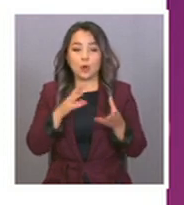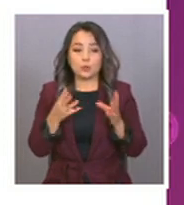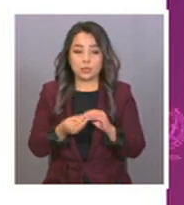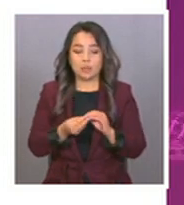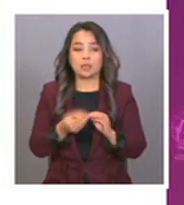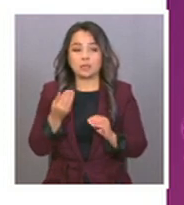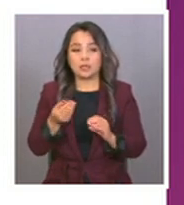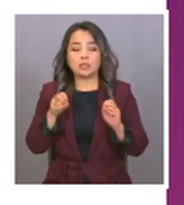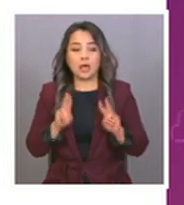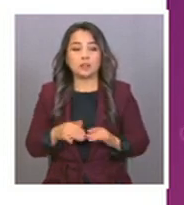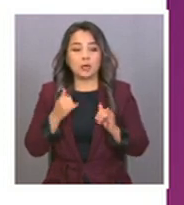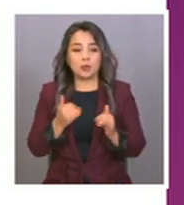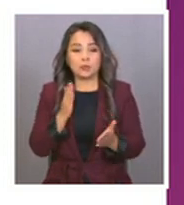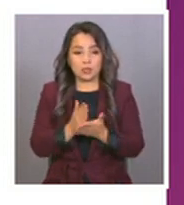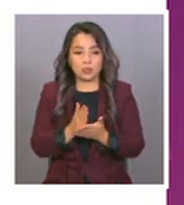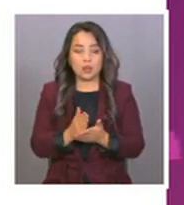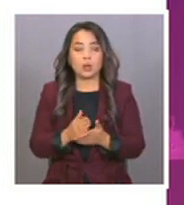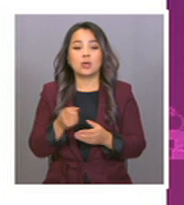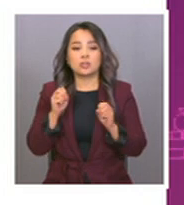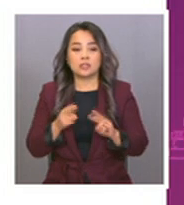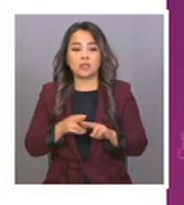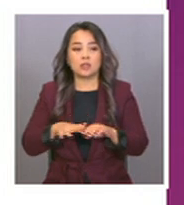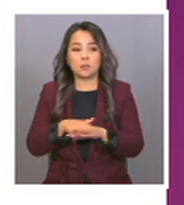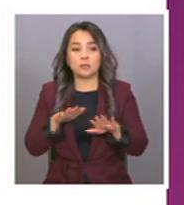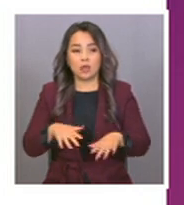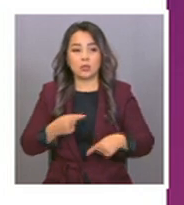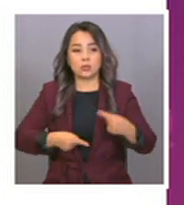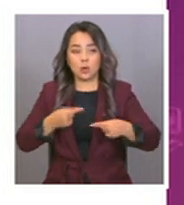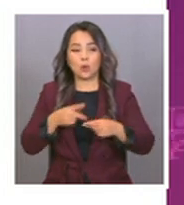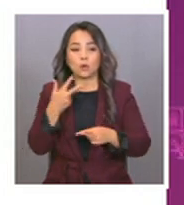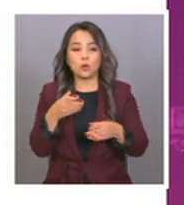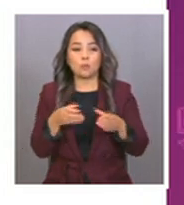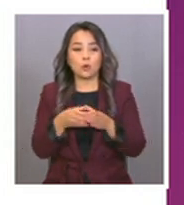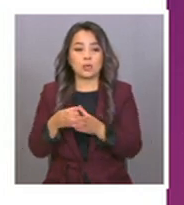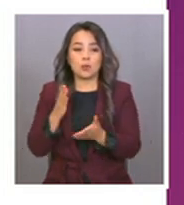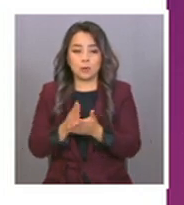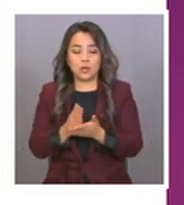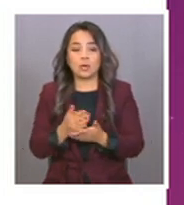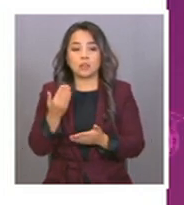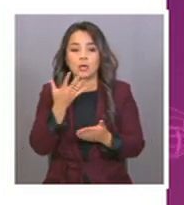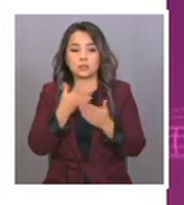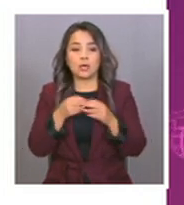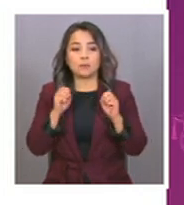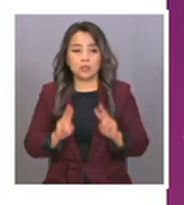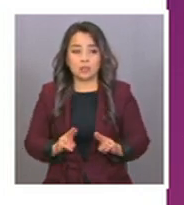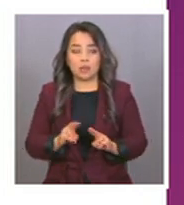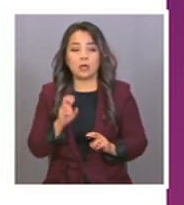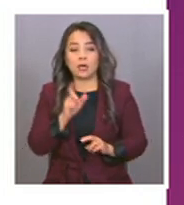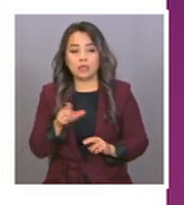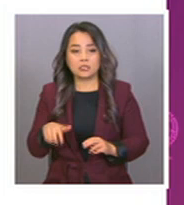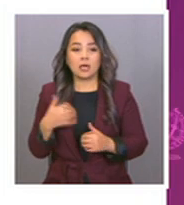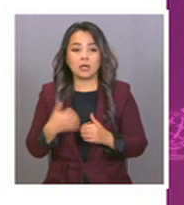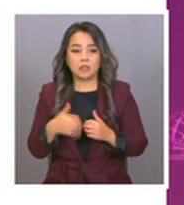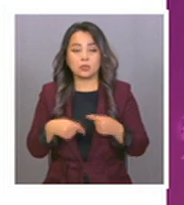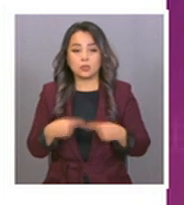арнау, шешендік толғау, шешендік дау болып үшке бөлінеді. Шешендік арнау адамдар арасындағы